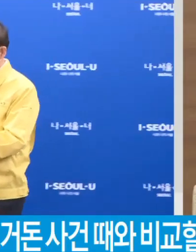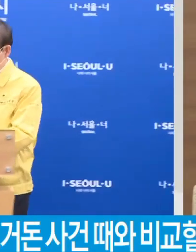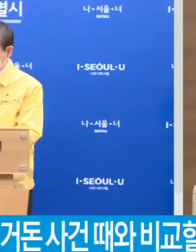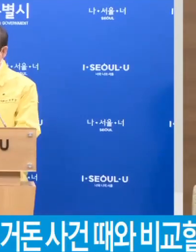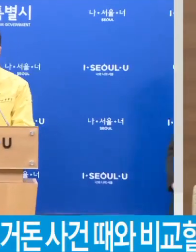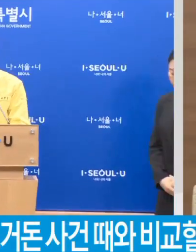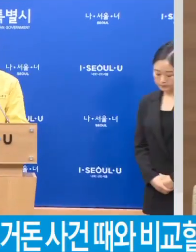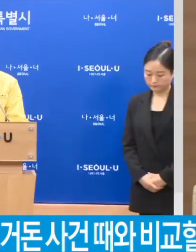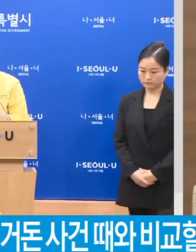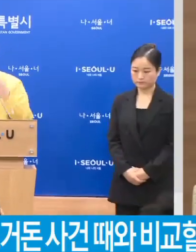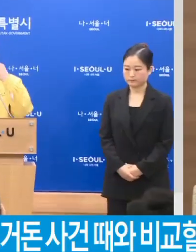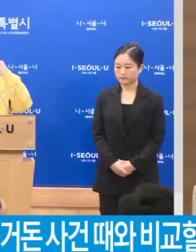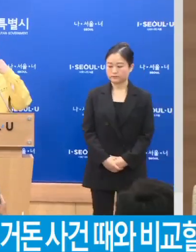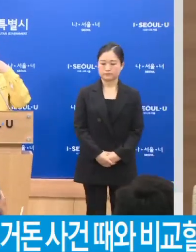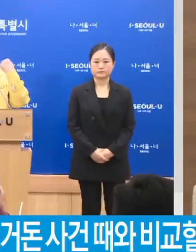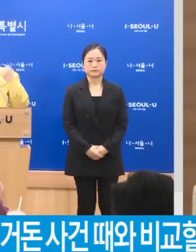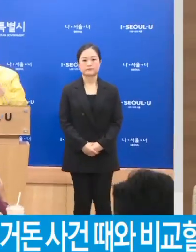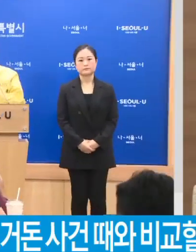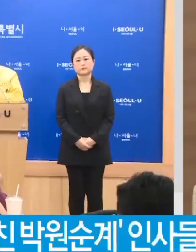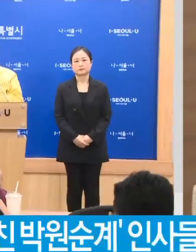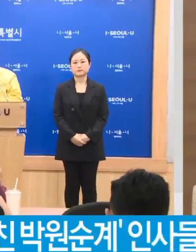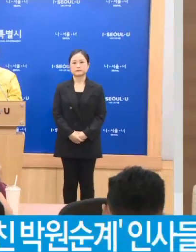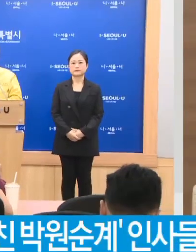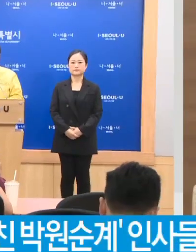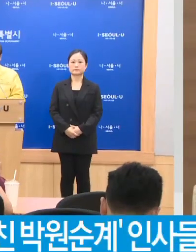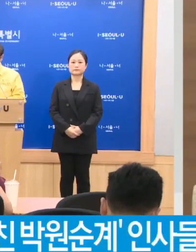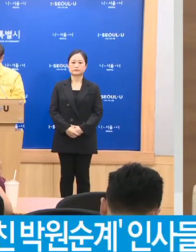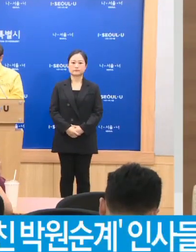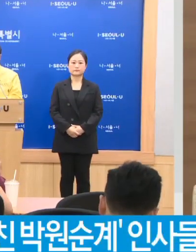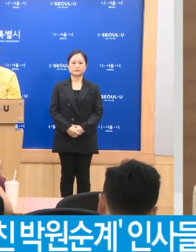이 성폭행, 성추행이죠.